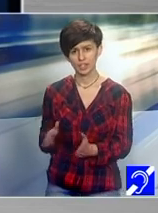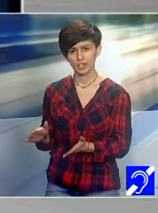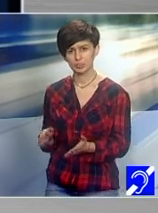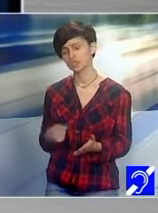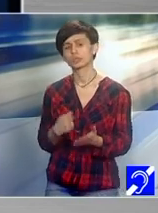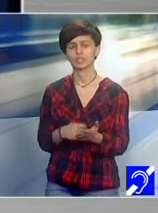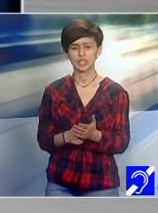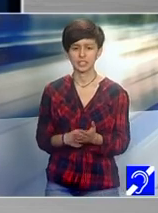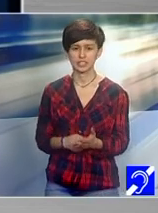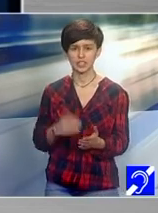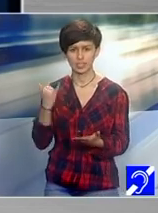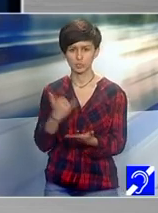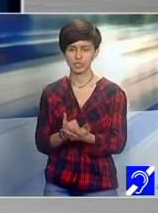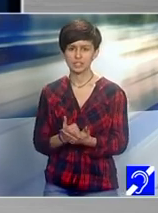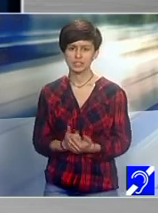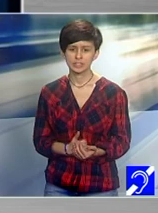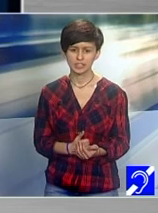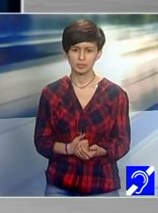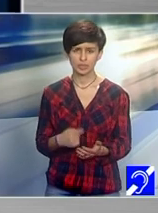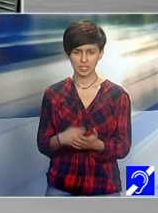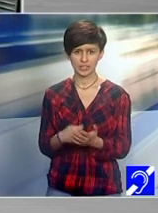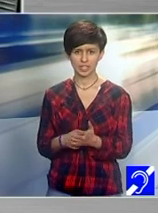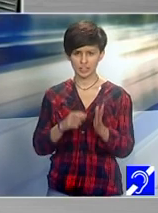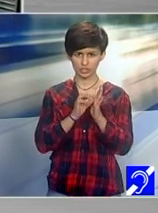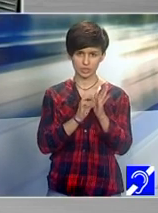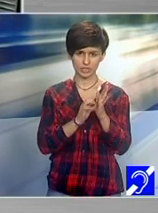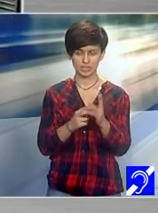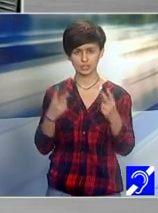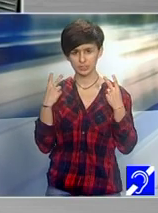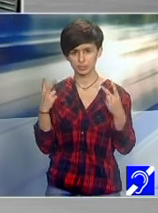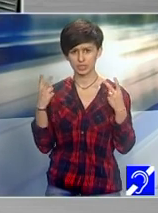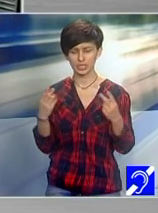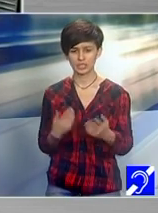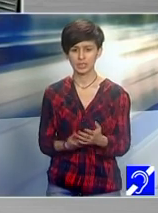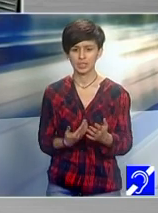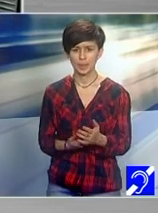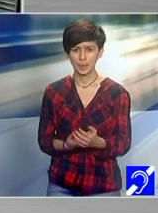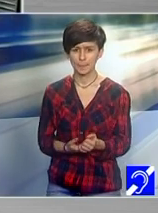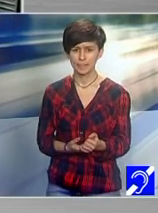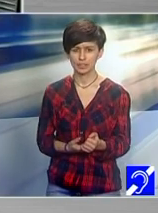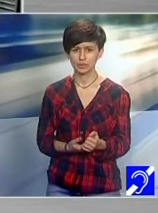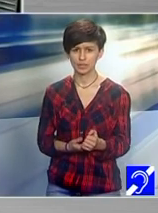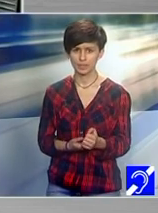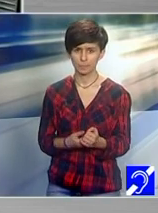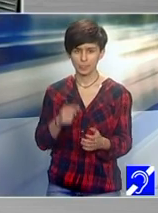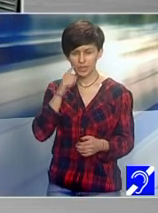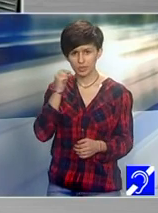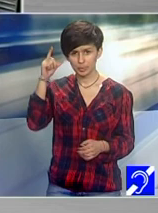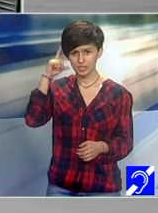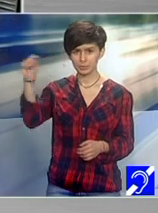salarizarea, am început cu drepturile salariale și condițiile sunt extrem de importante, pentru că este unul din motive pentru care lumea pleacă într-o veselie în străinătate.